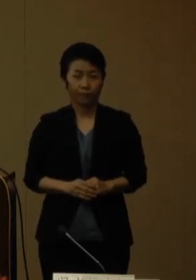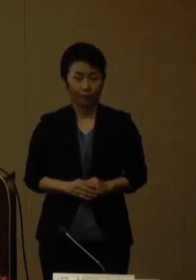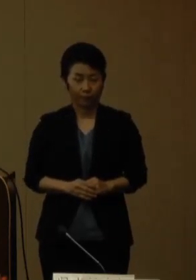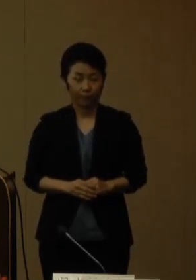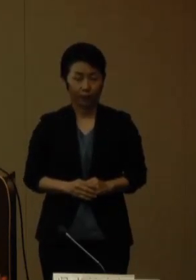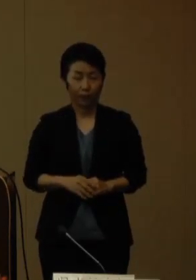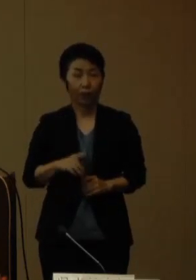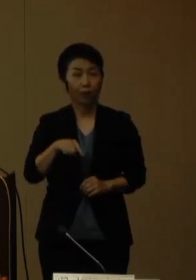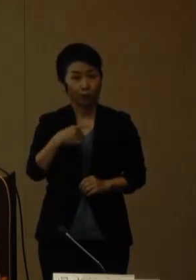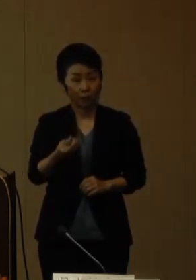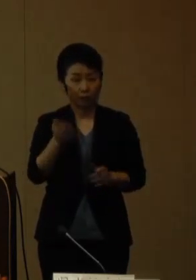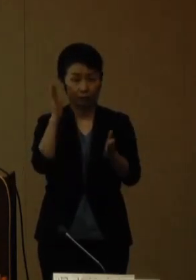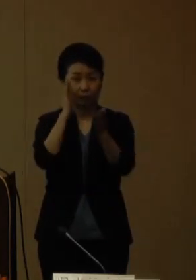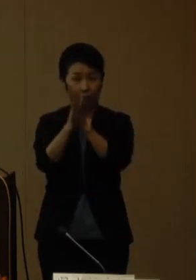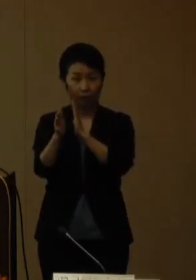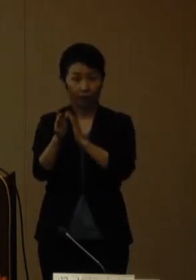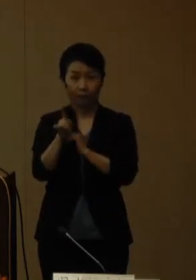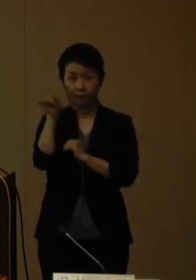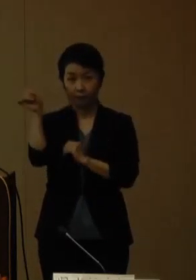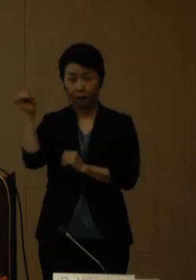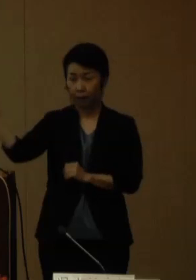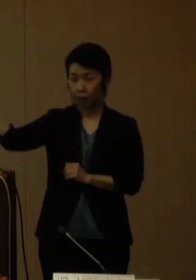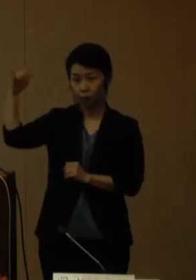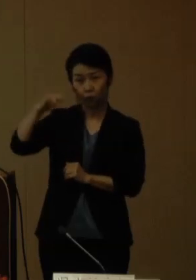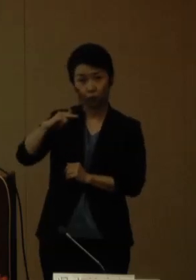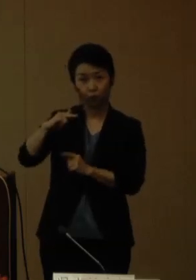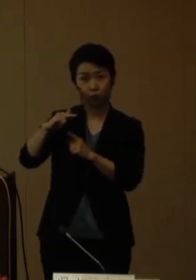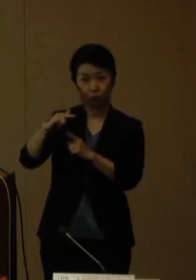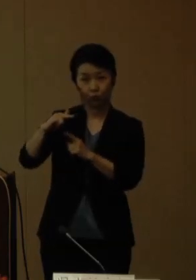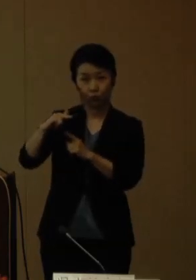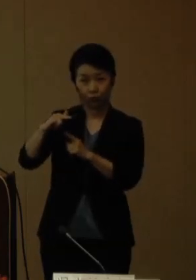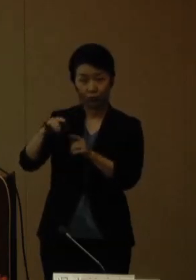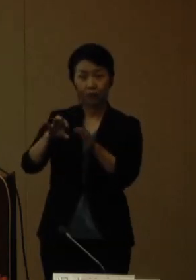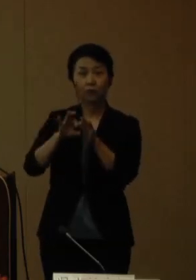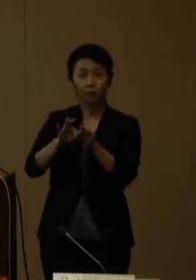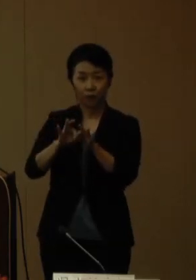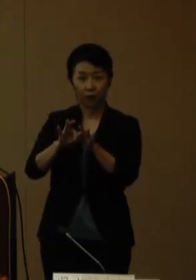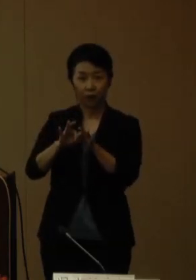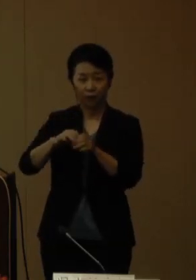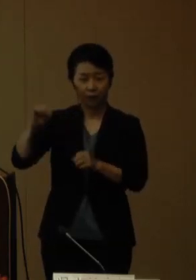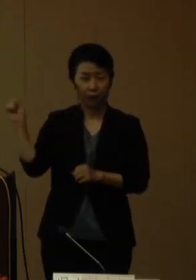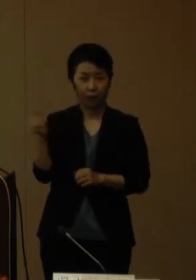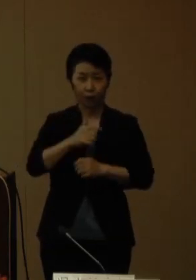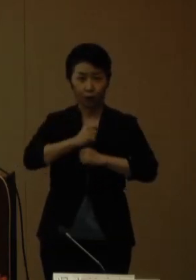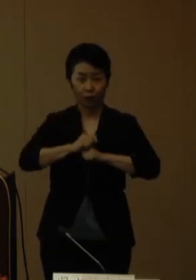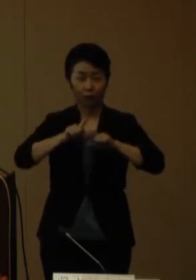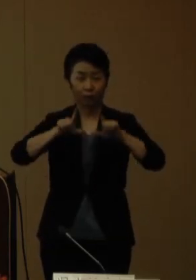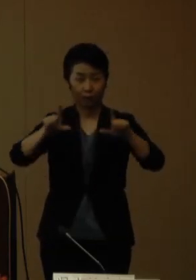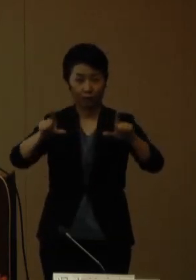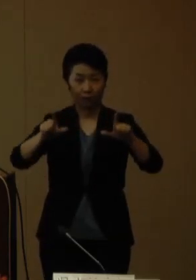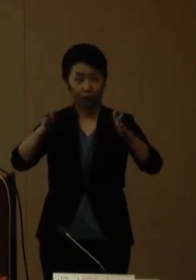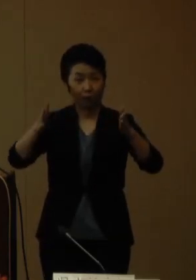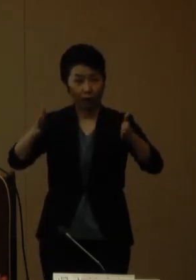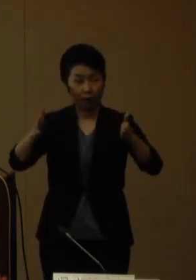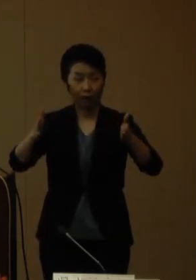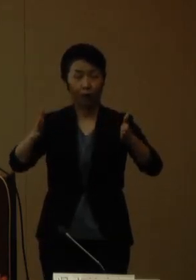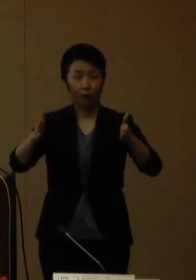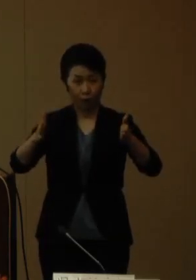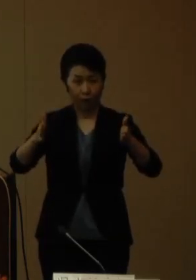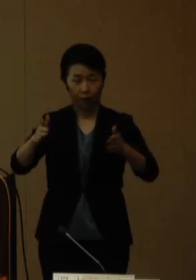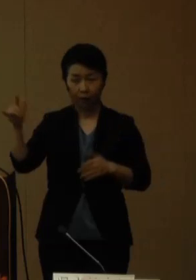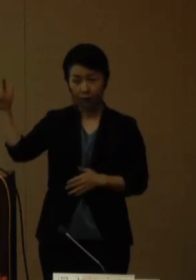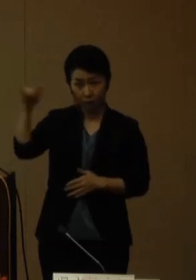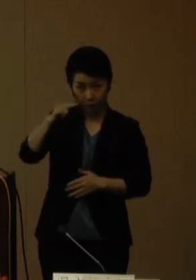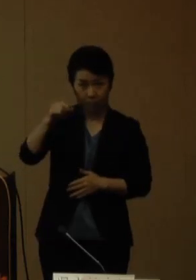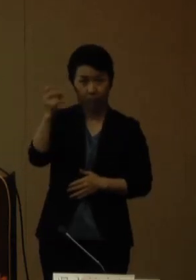次に県外からの来訪者への協力依頼です。緊急事態宣言措置期間内は帰省を